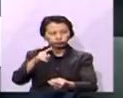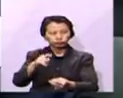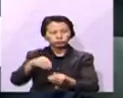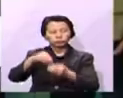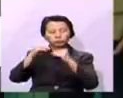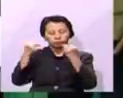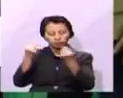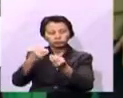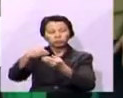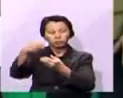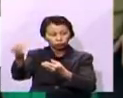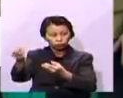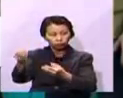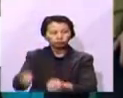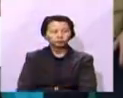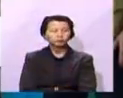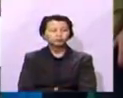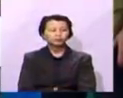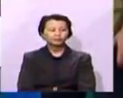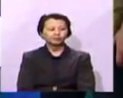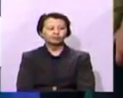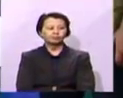di luar sana.